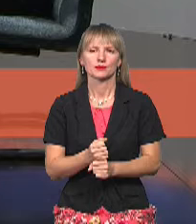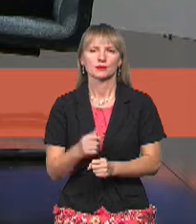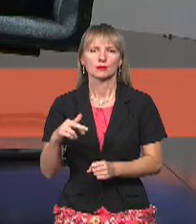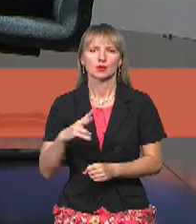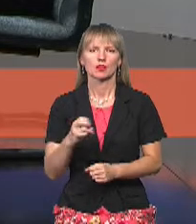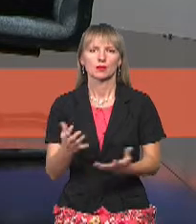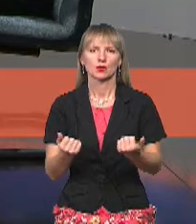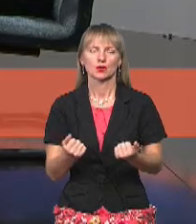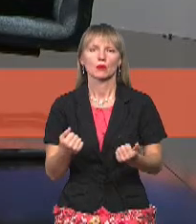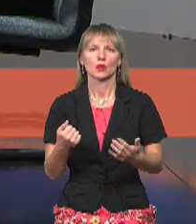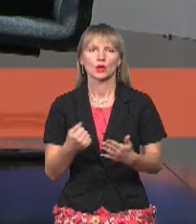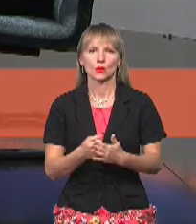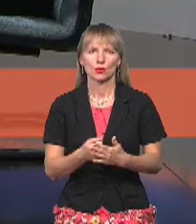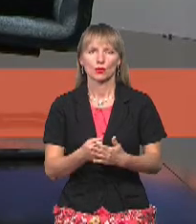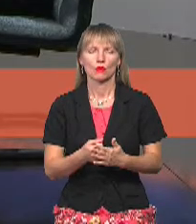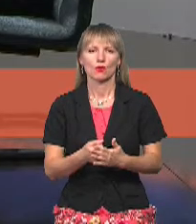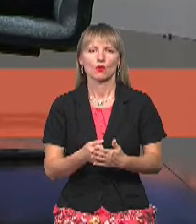прийшовши на прийом до дільничного офіцера громади.